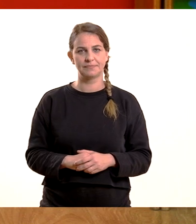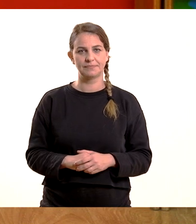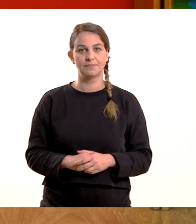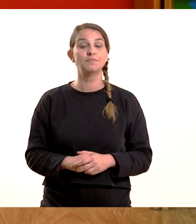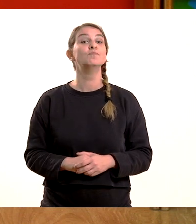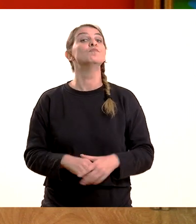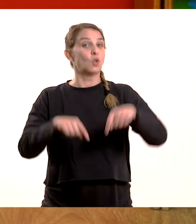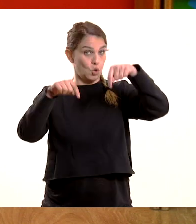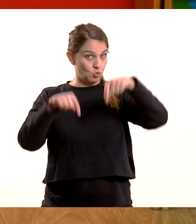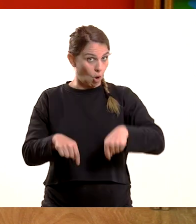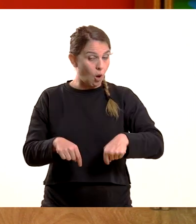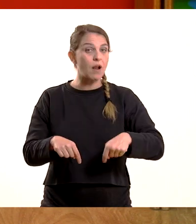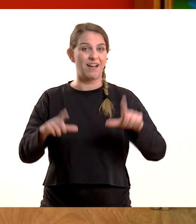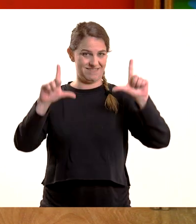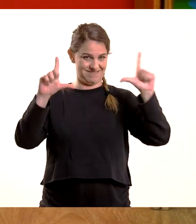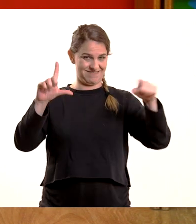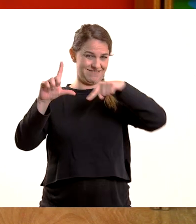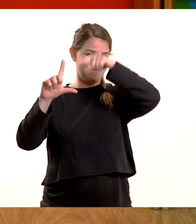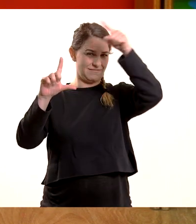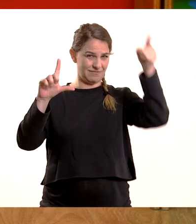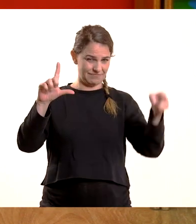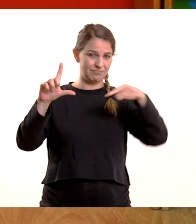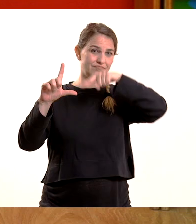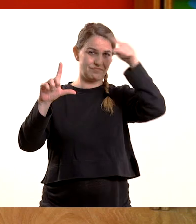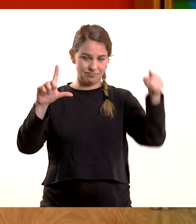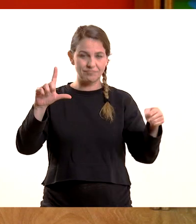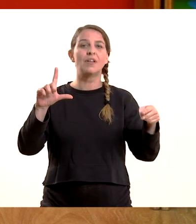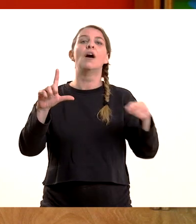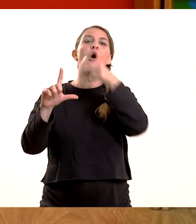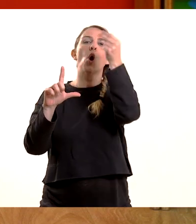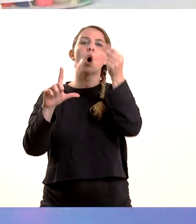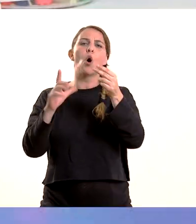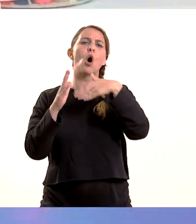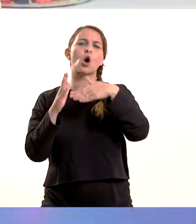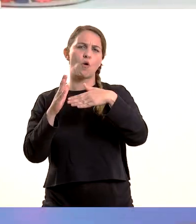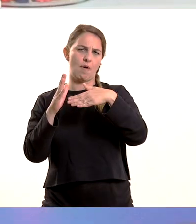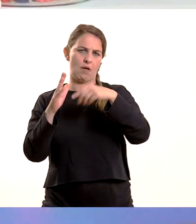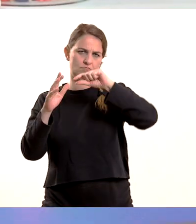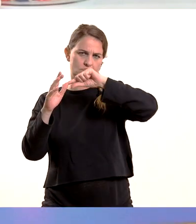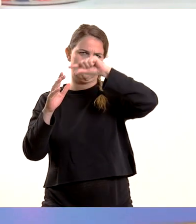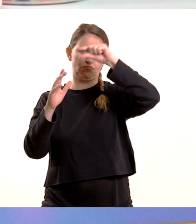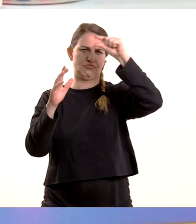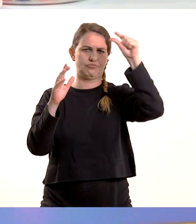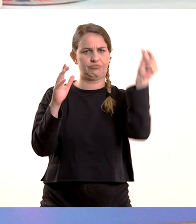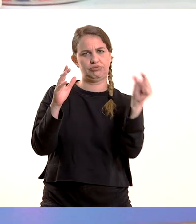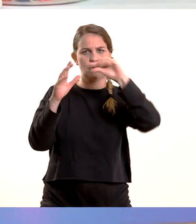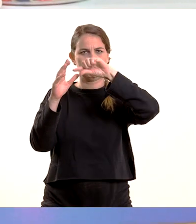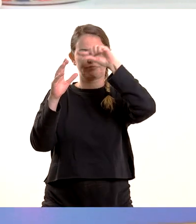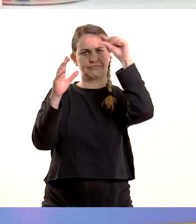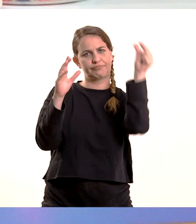Τώρα μπορούμε να ζωγραφίσουμε μέσα στο χρώμα που αντιστοιχεί. Πρώτα το κόκκινο.